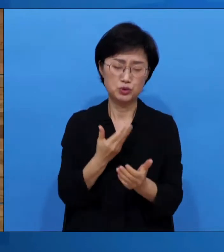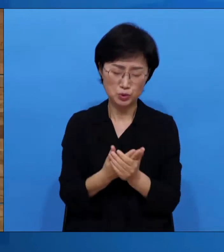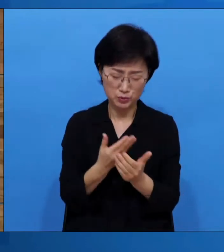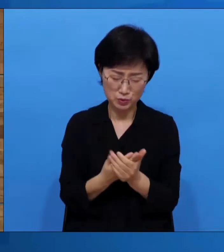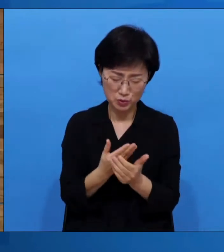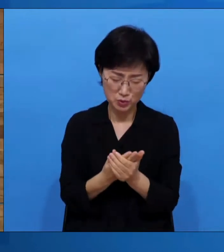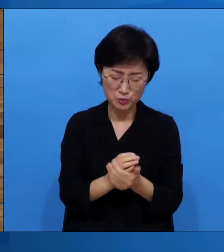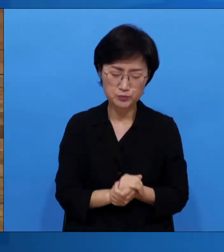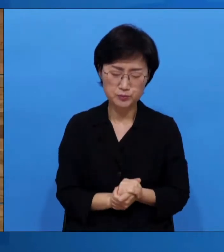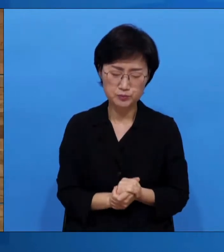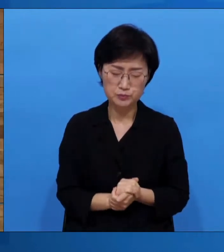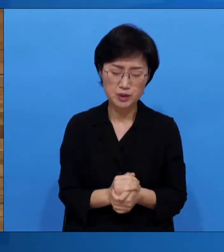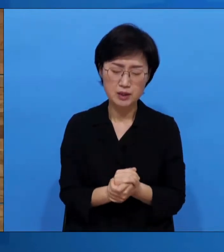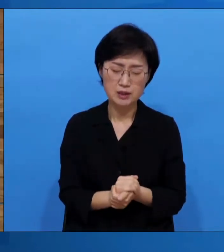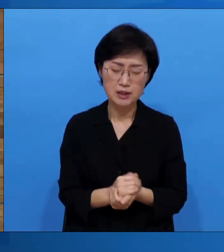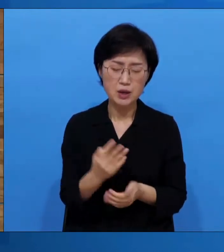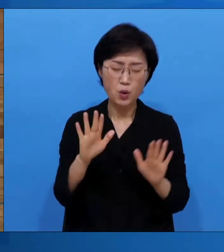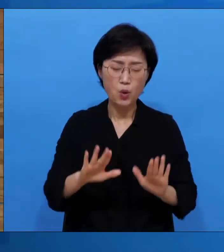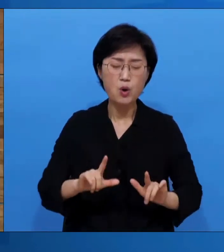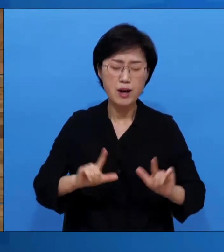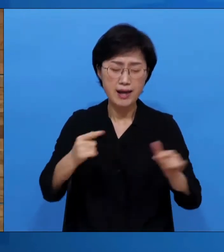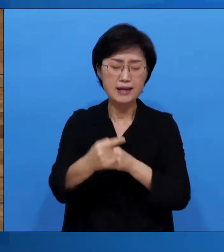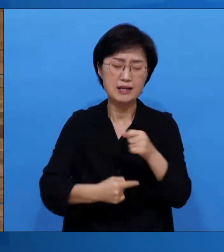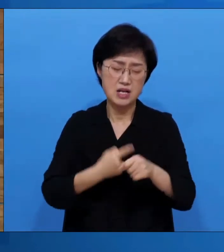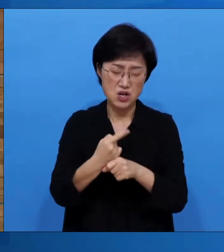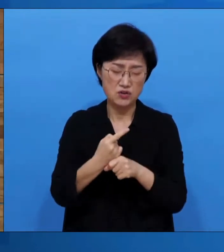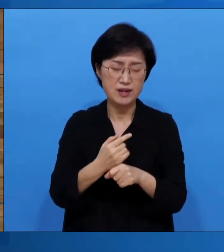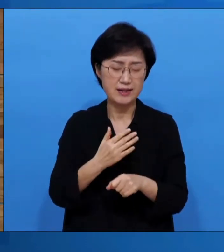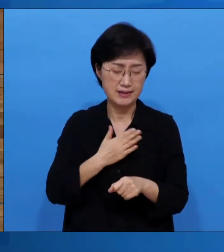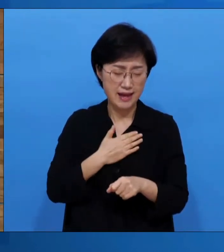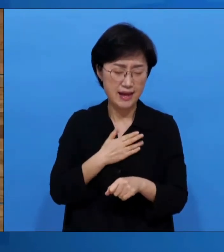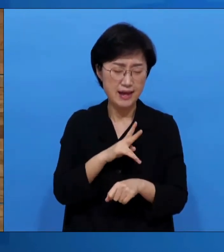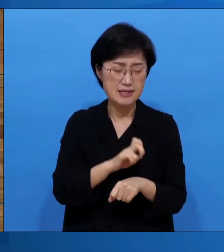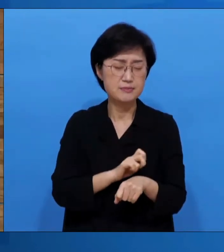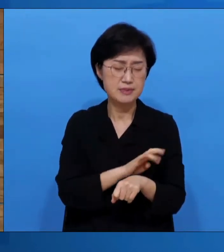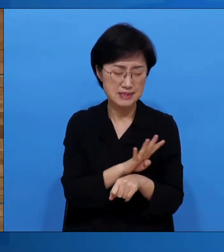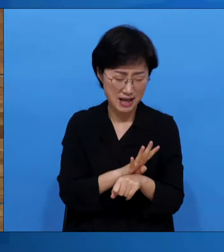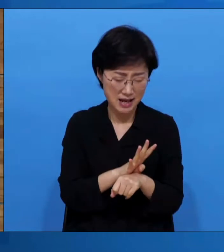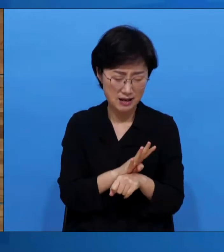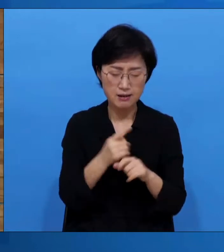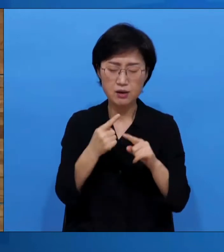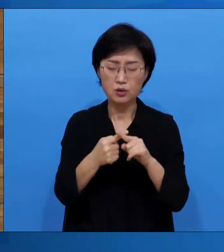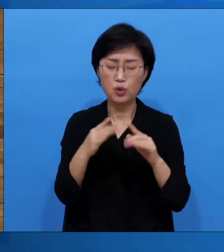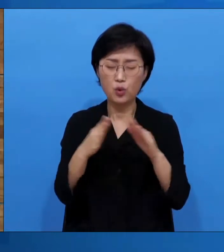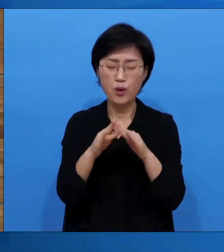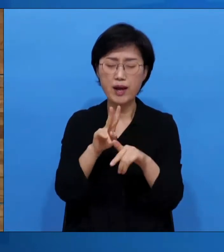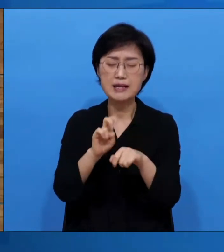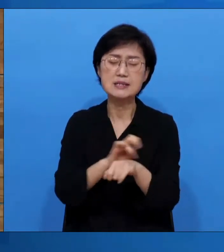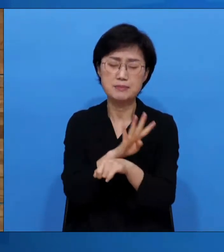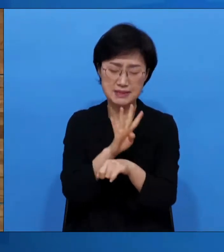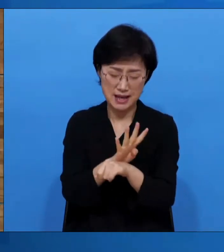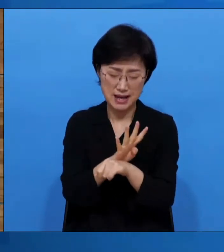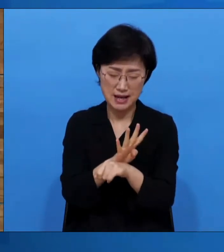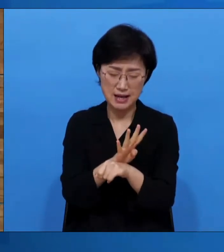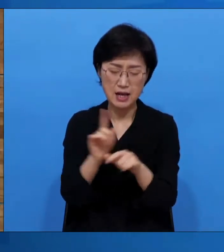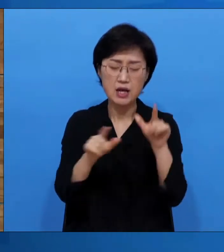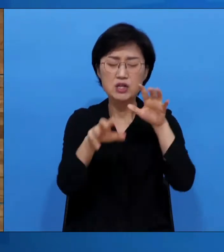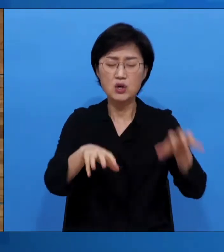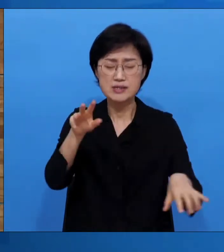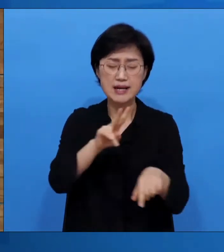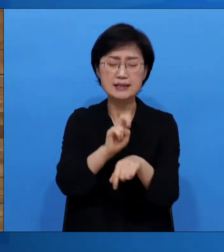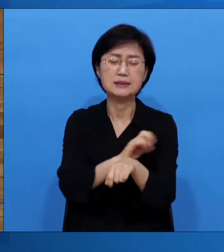established. 22년도에 나의 24시, 교회 24시, 현장 24가 성취되게